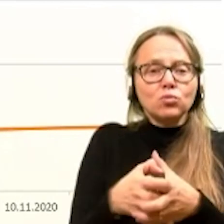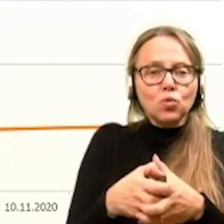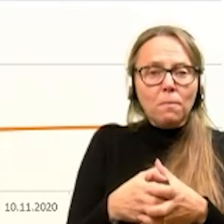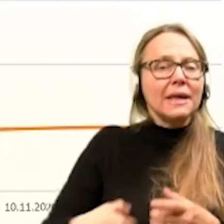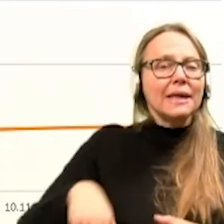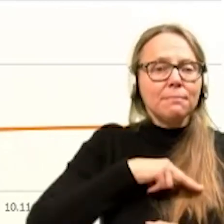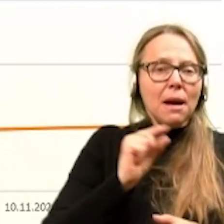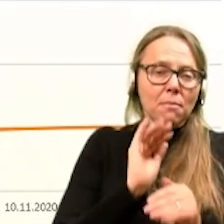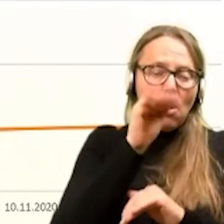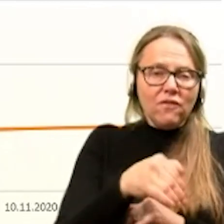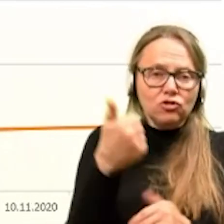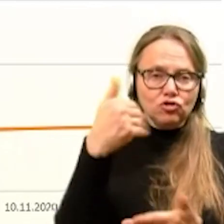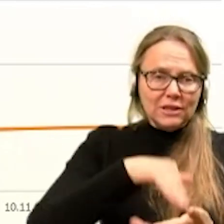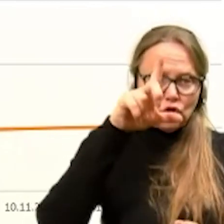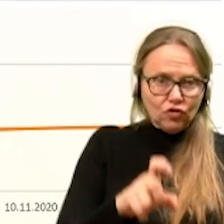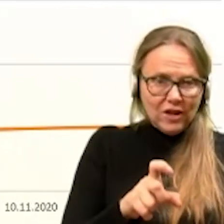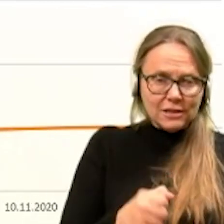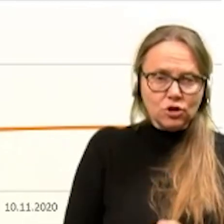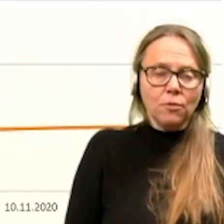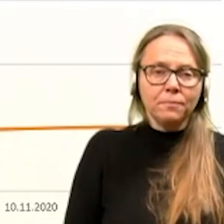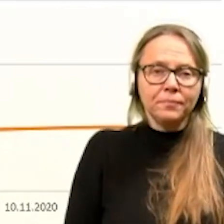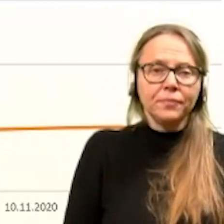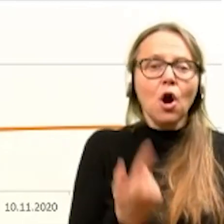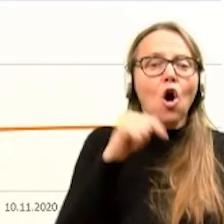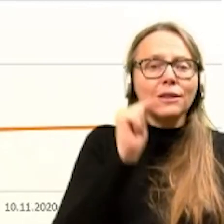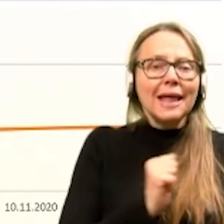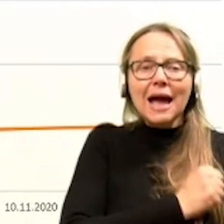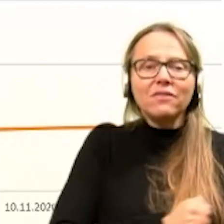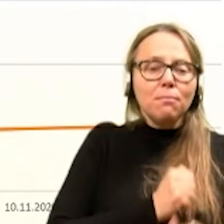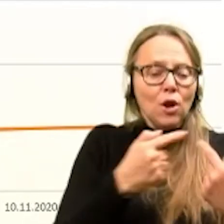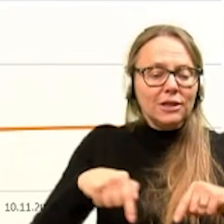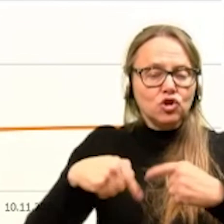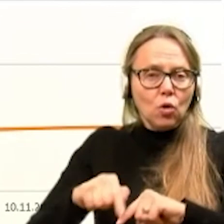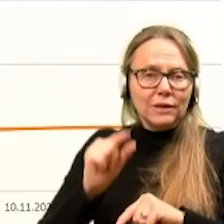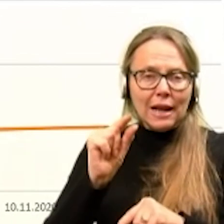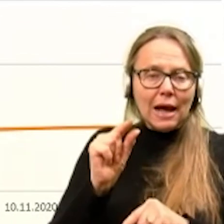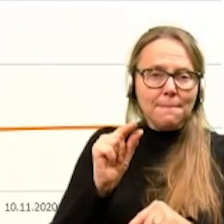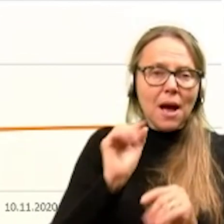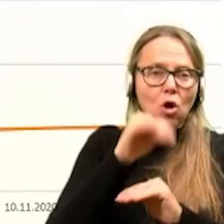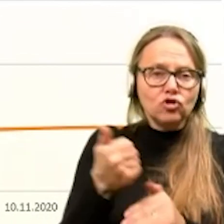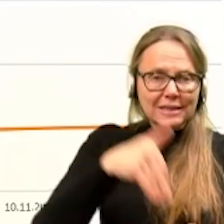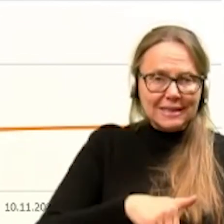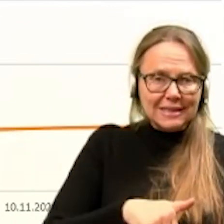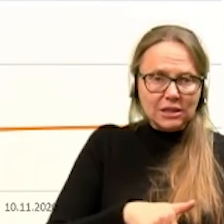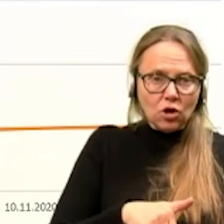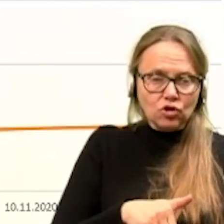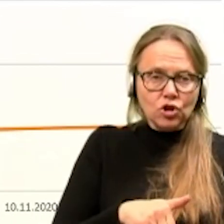nekaj čez 1200, od tega v bolniških oddelkih malo čez 1000